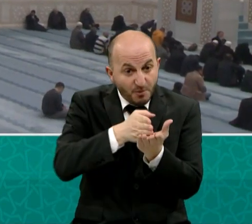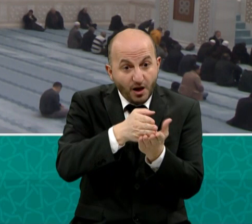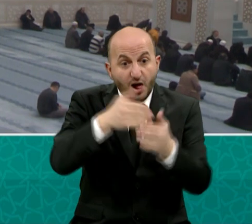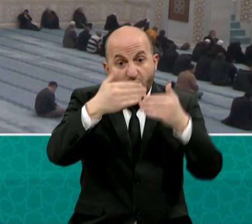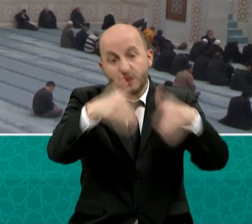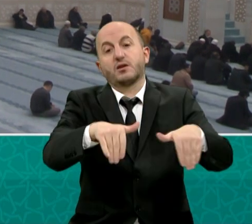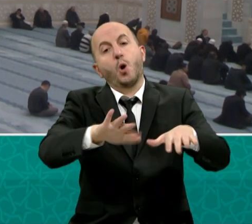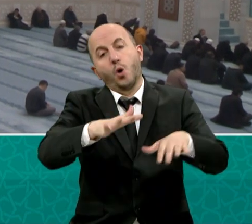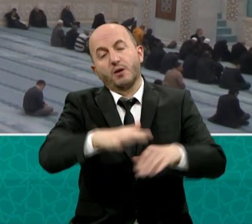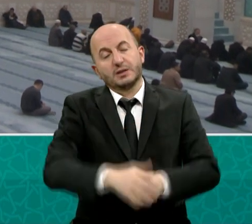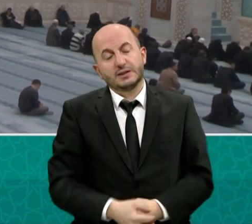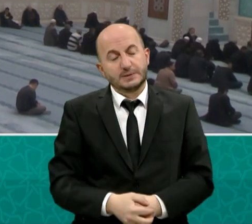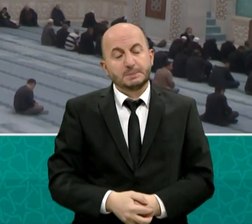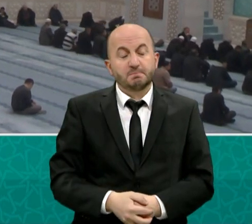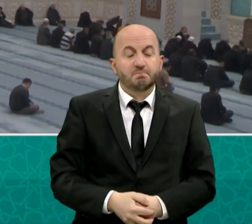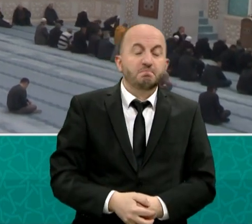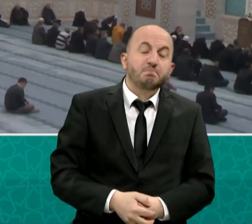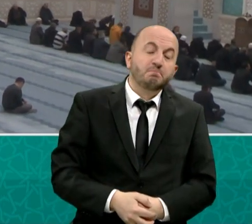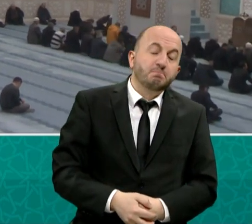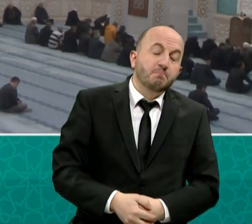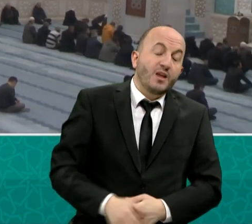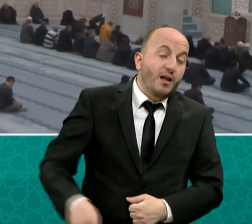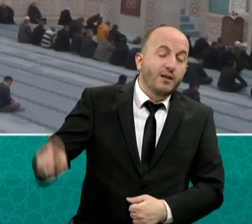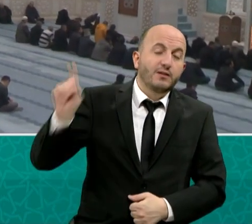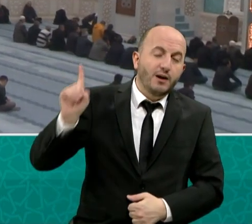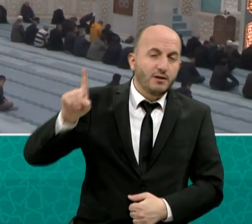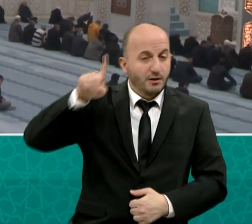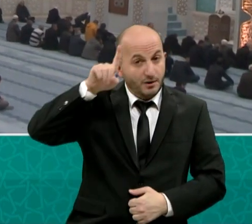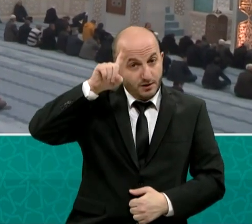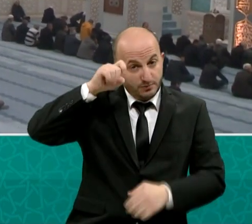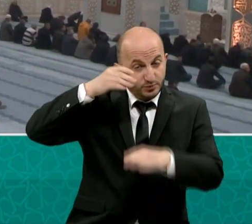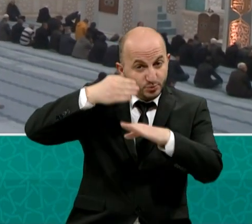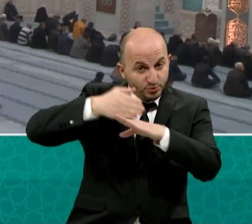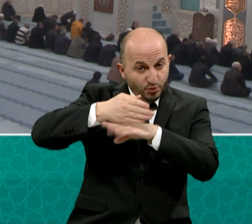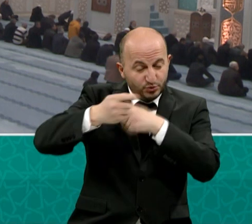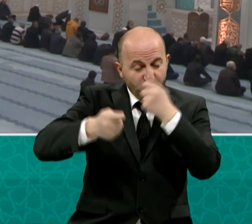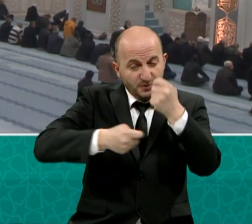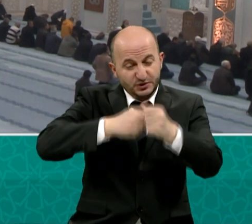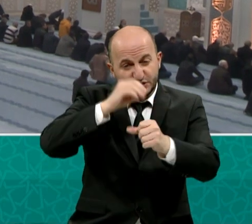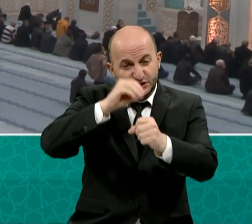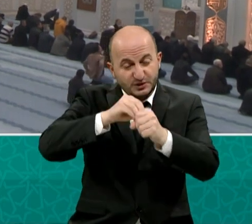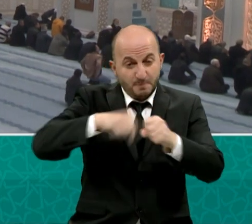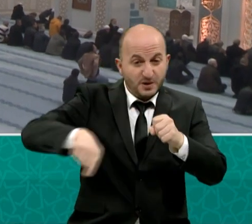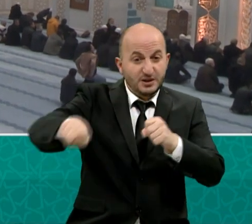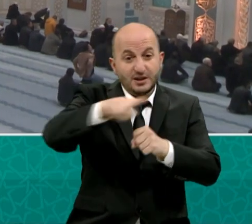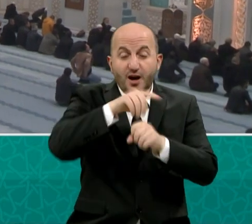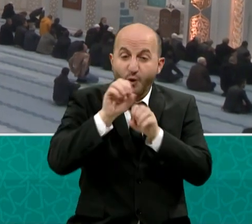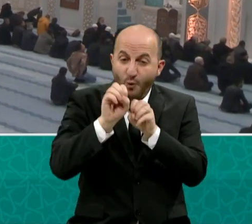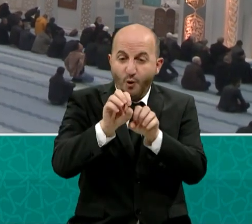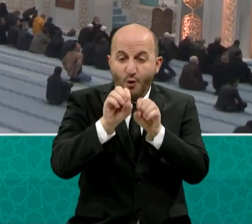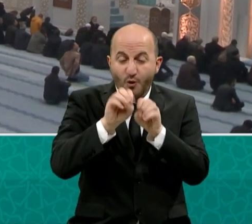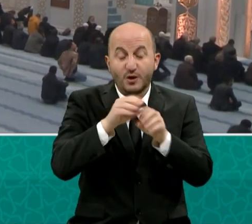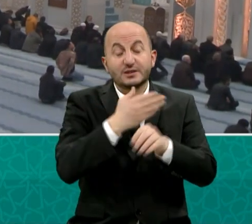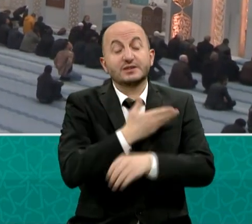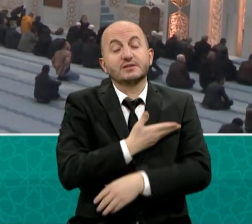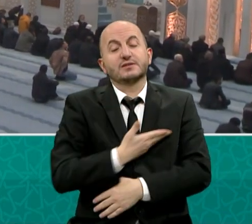olabilir zaman zaman. İşte Rabbimiz aklımızı doğru kullanabilmek için bize rehber olarak